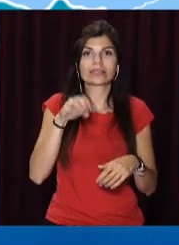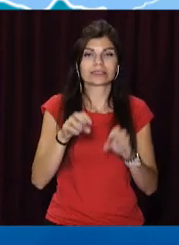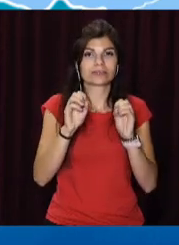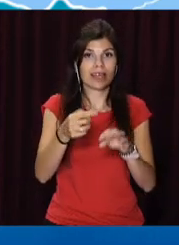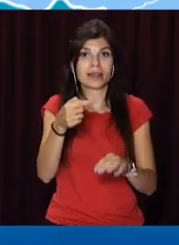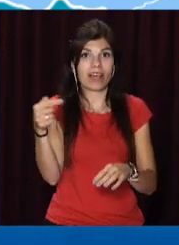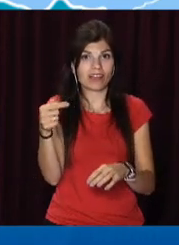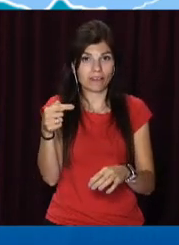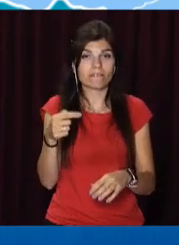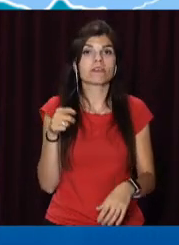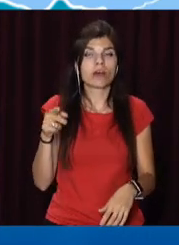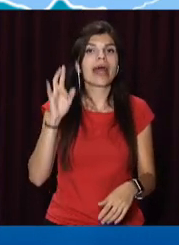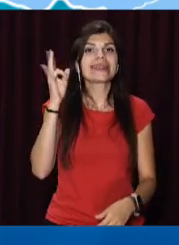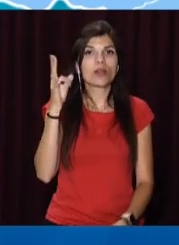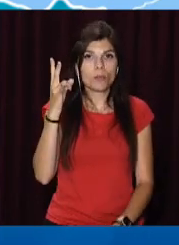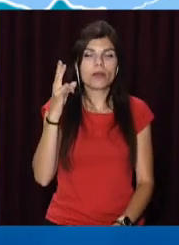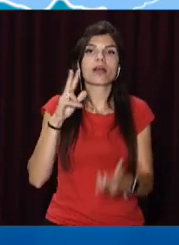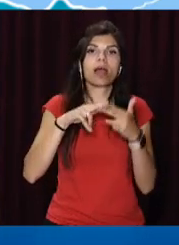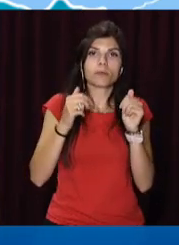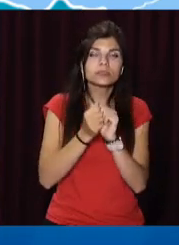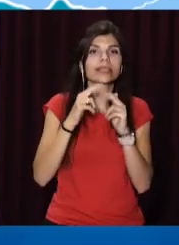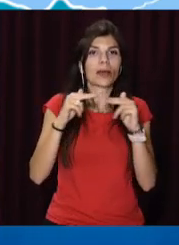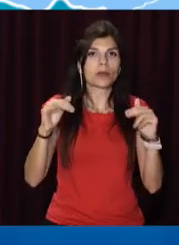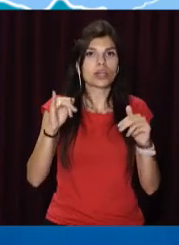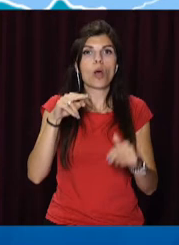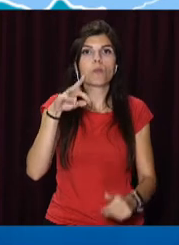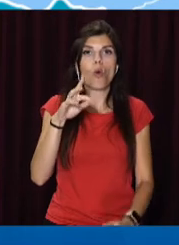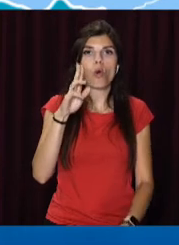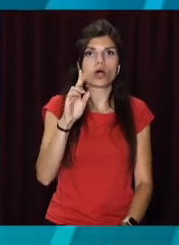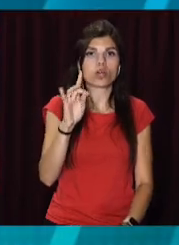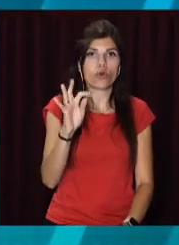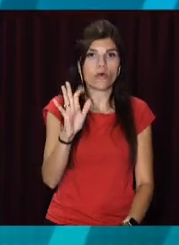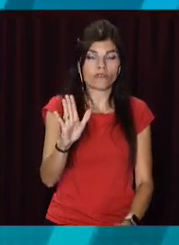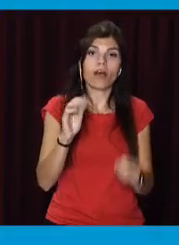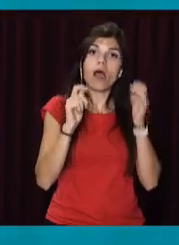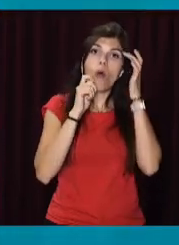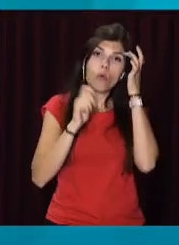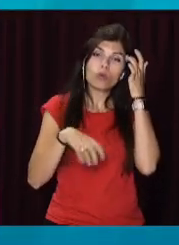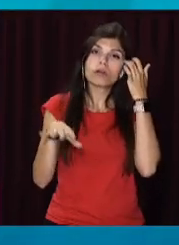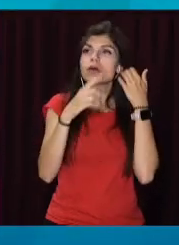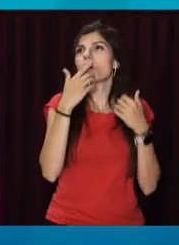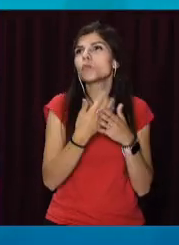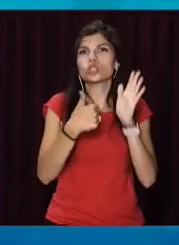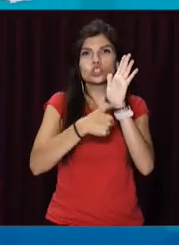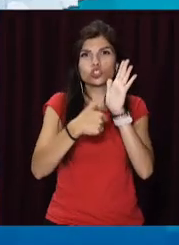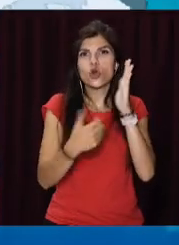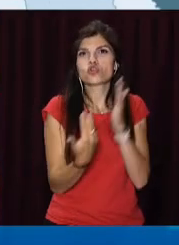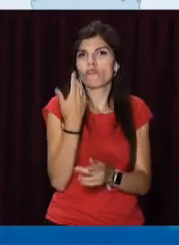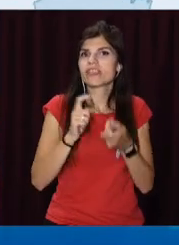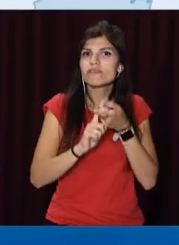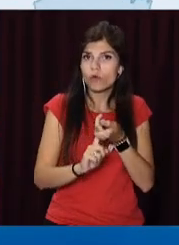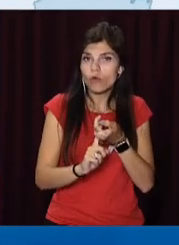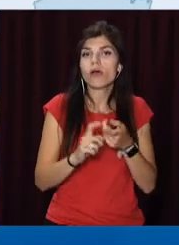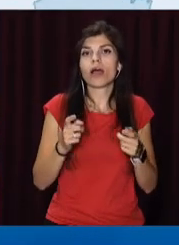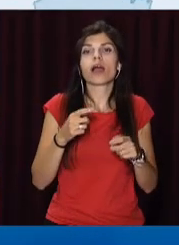корону, переважають мешканці Нікополя, Кам'янського, Дніпра та Покрова. А в Україні за добу загалом понад 600 нових інфікованих.